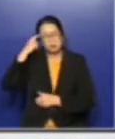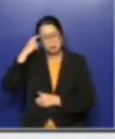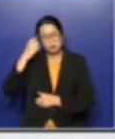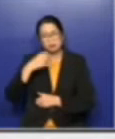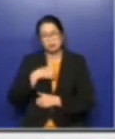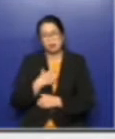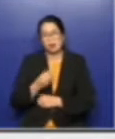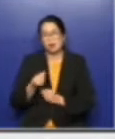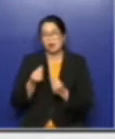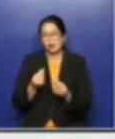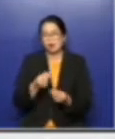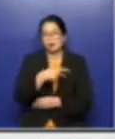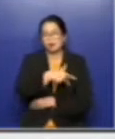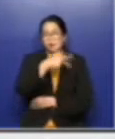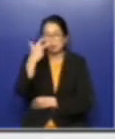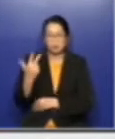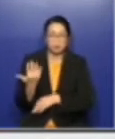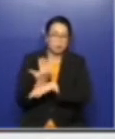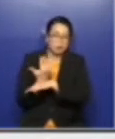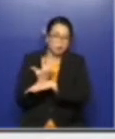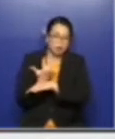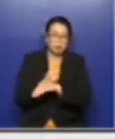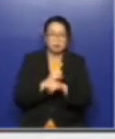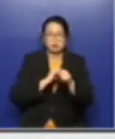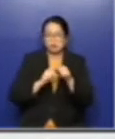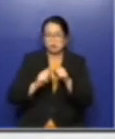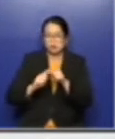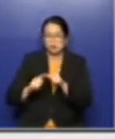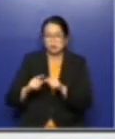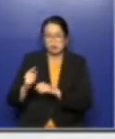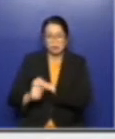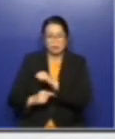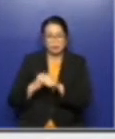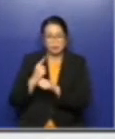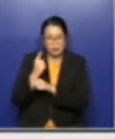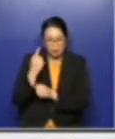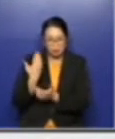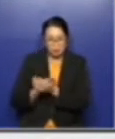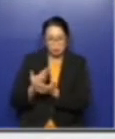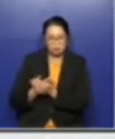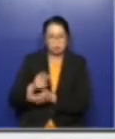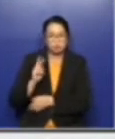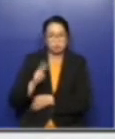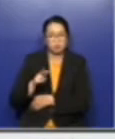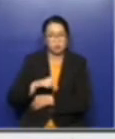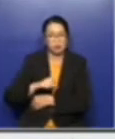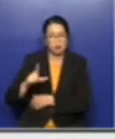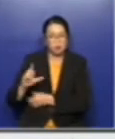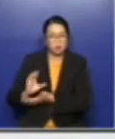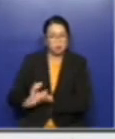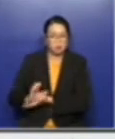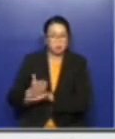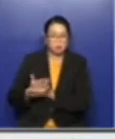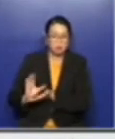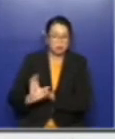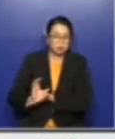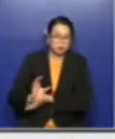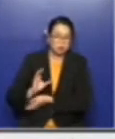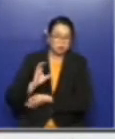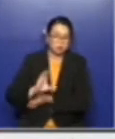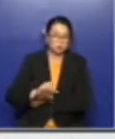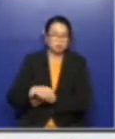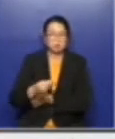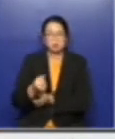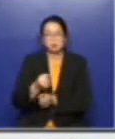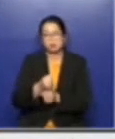ทยทั้งประเทศภาษีบาปปีละ 2,000 ล้านค่ะท่านประธานคะเราต้องการให้ไทย